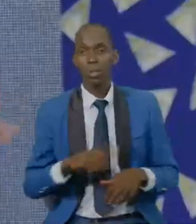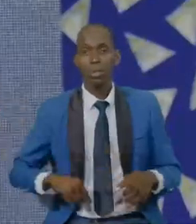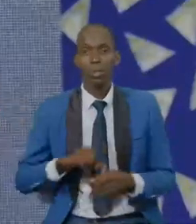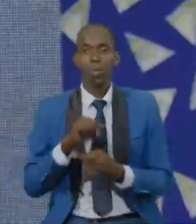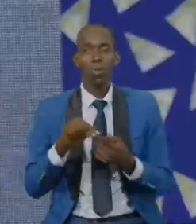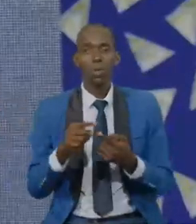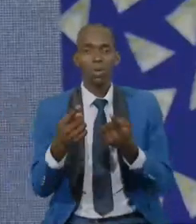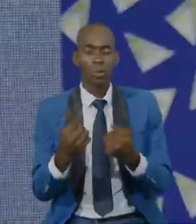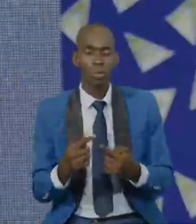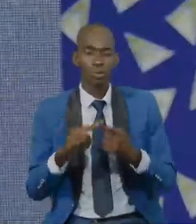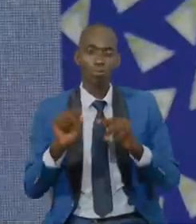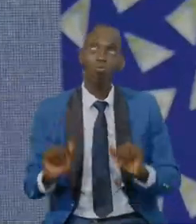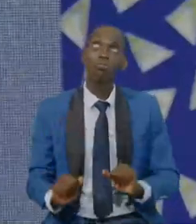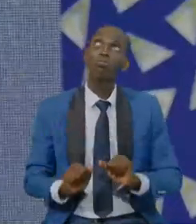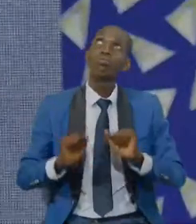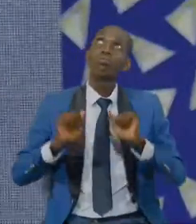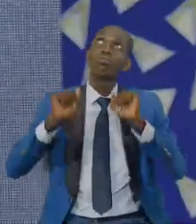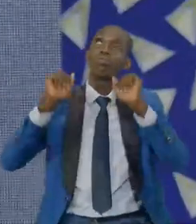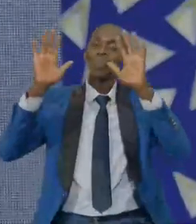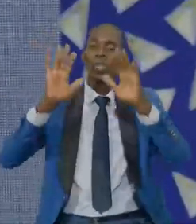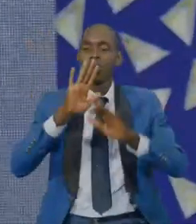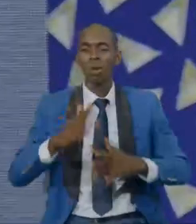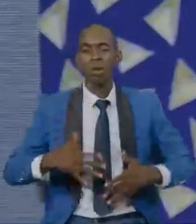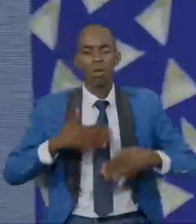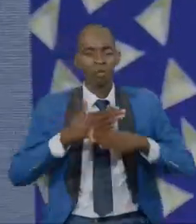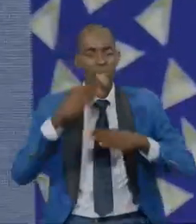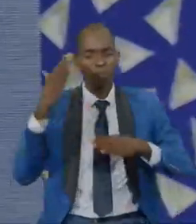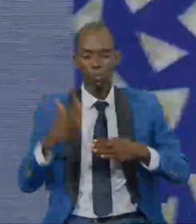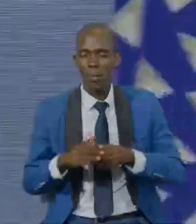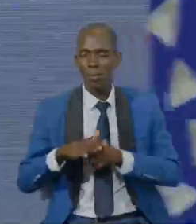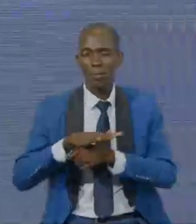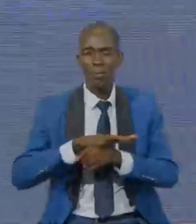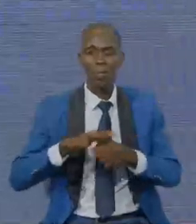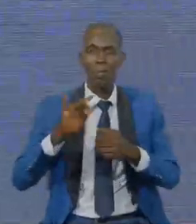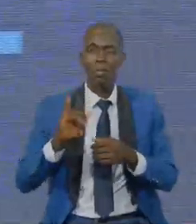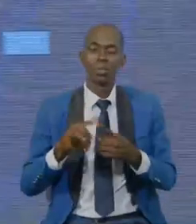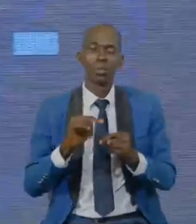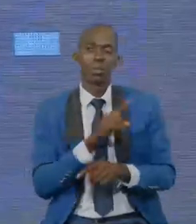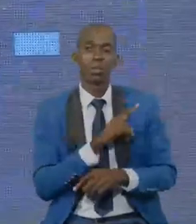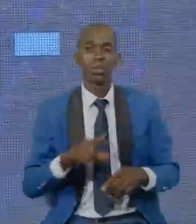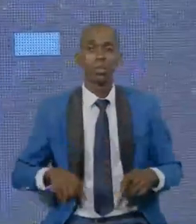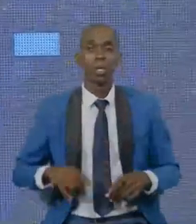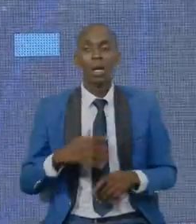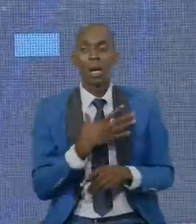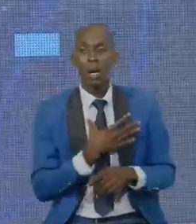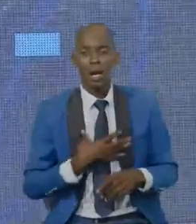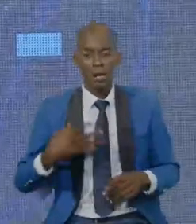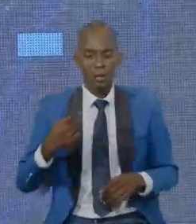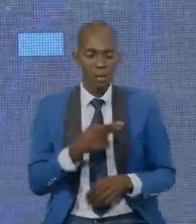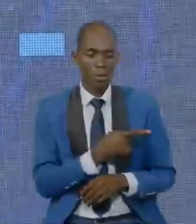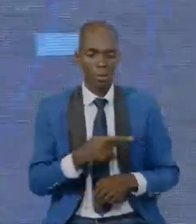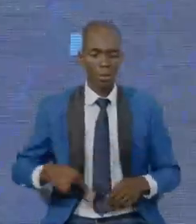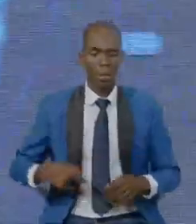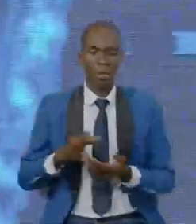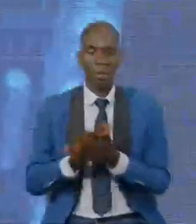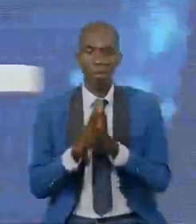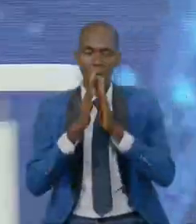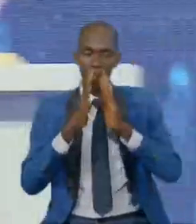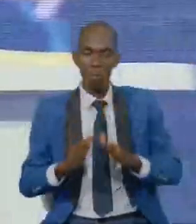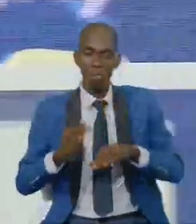to give your life completely and fully to the Lord, lorsque tu viens soumettre ta vie complètement au Seigneur, the Prince of Peace sets